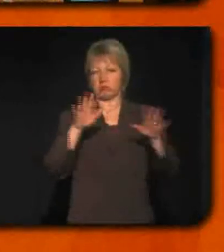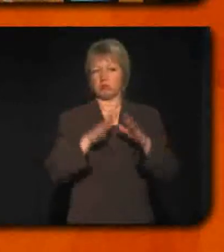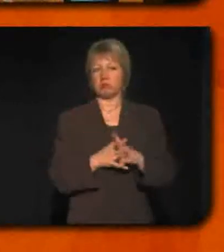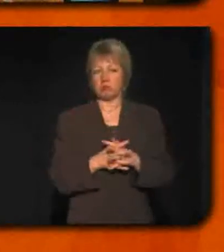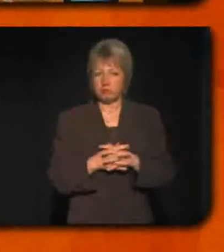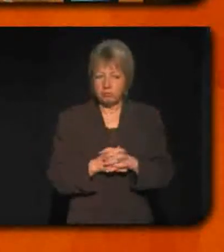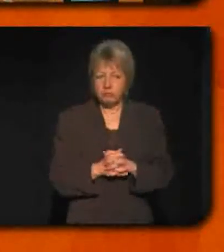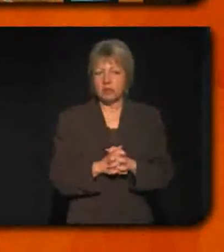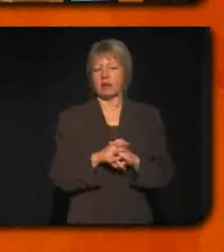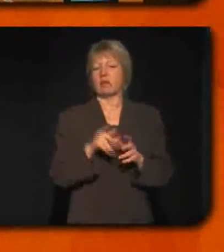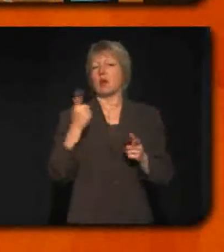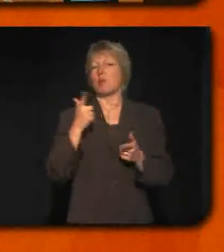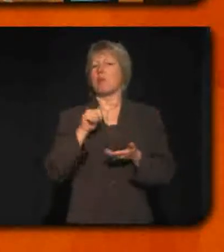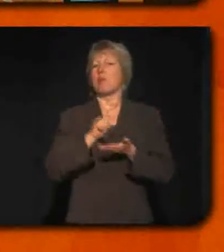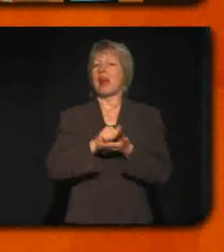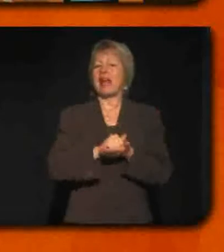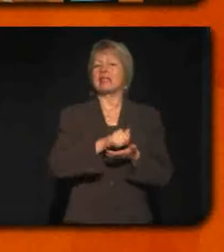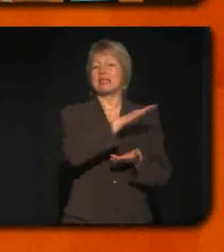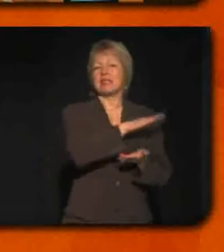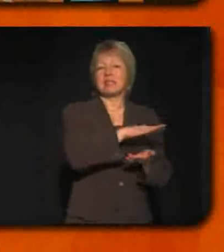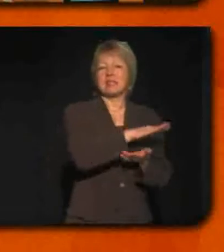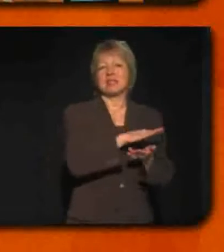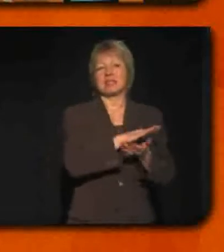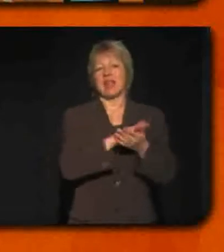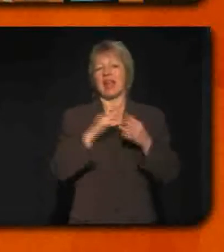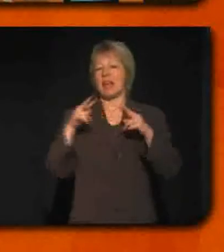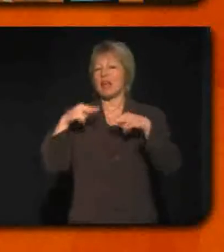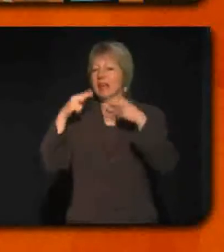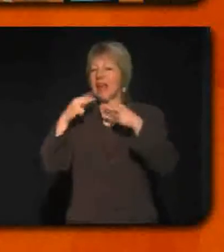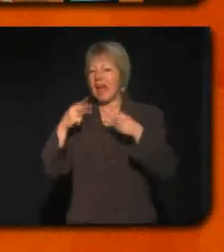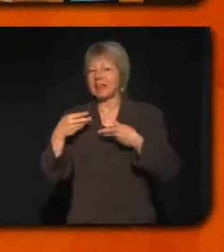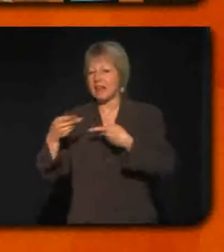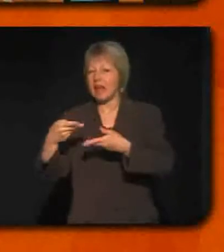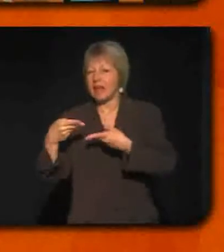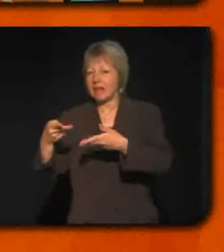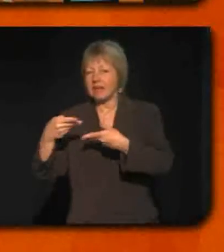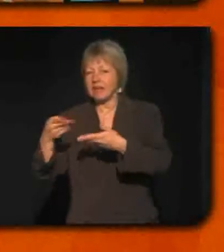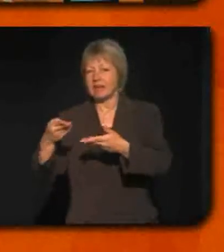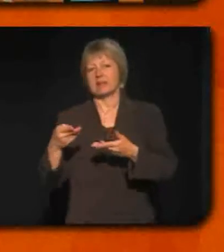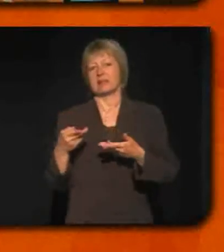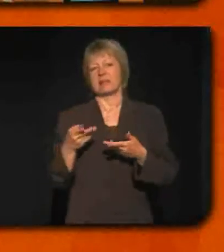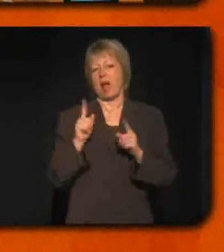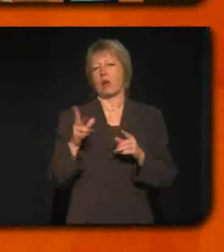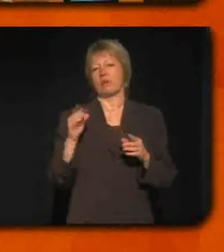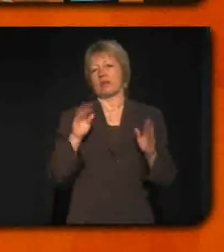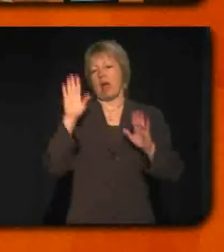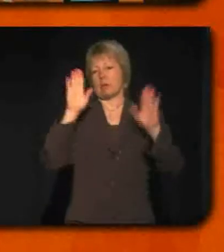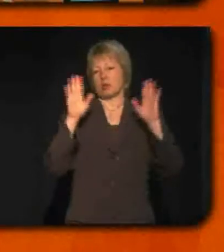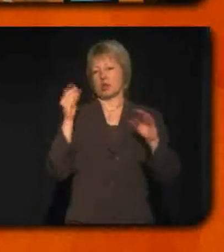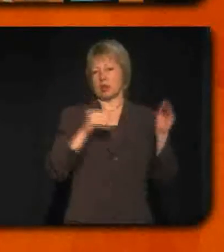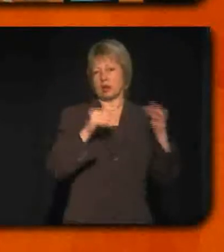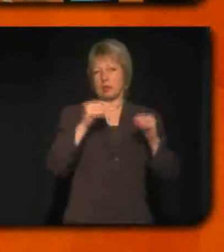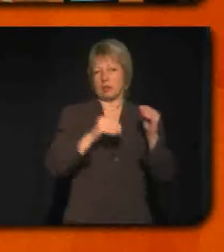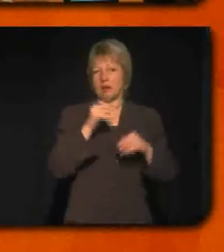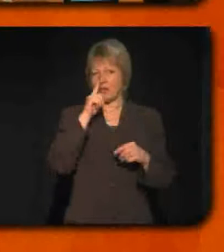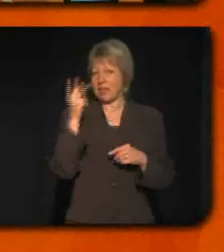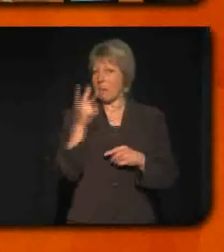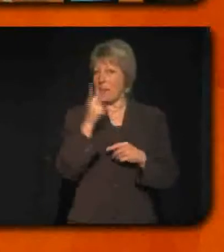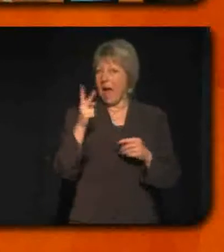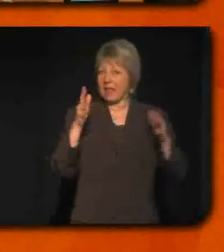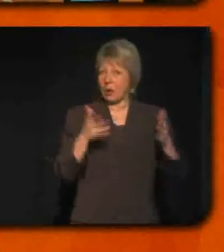Catering und so weiter auch mit abstimmen können sobald die wieder da sind werde ich den Wahlgang